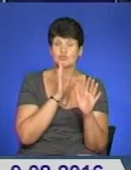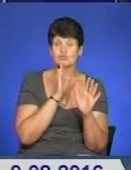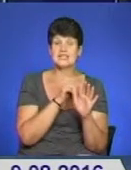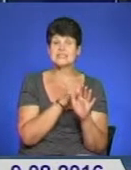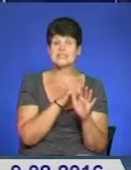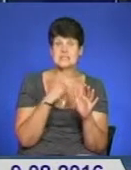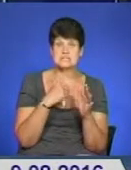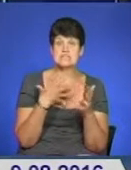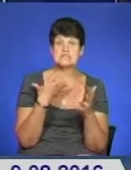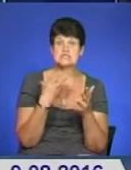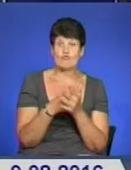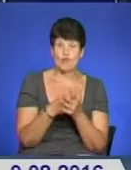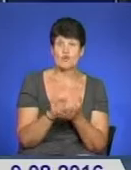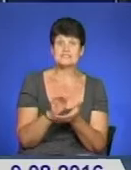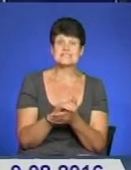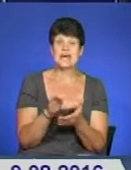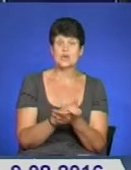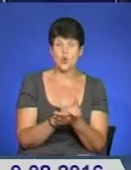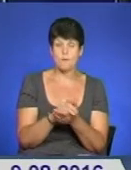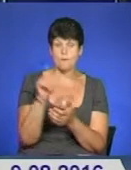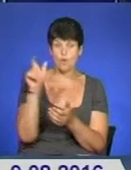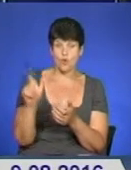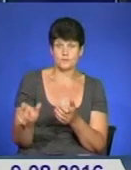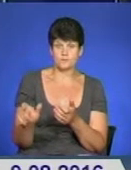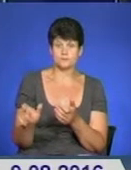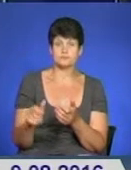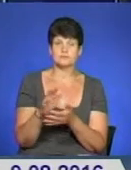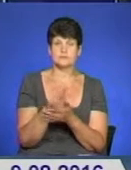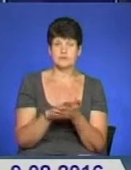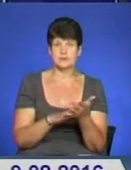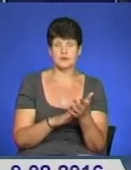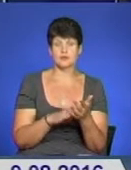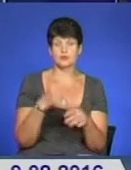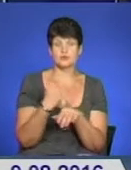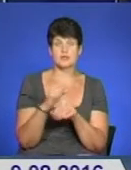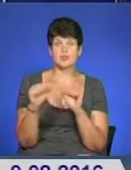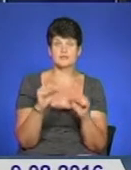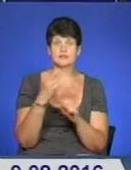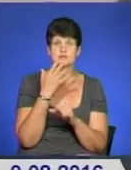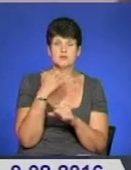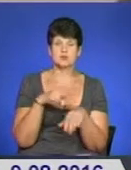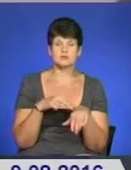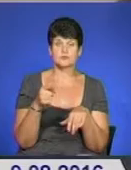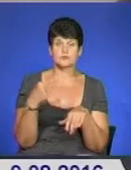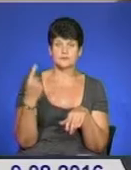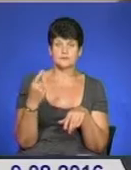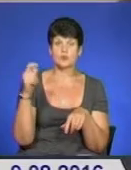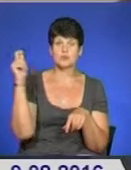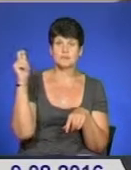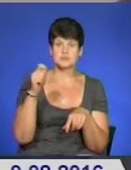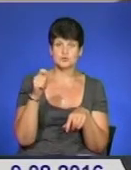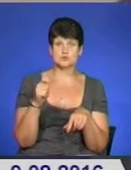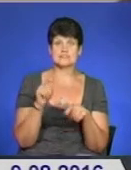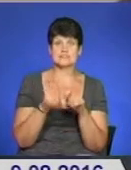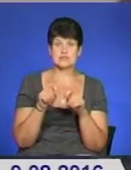зарізала свого знайомого. Сюжет сектору комунікації Головного управління Національної поліції в Тернопільській області. По приїзду